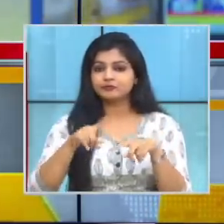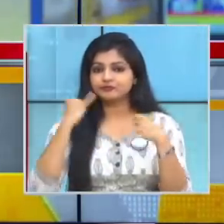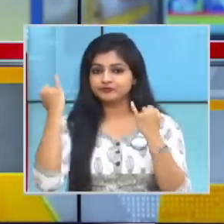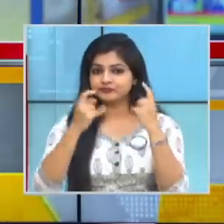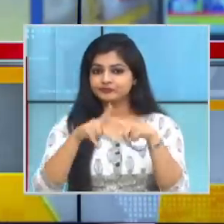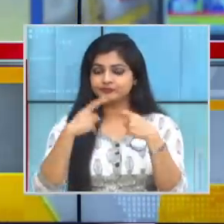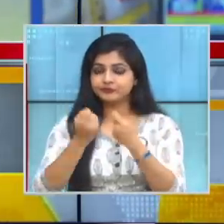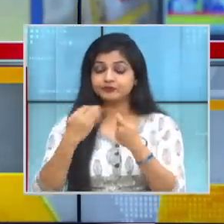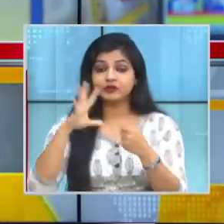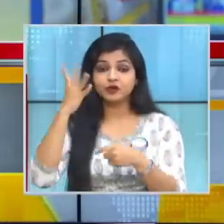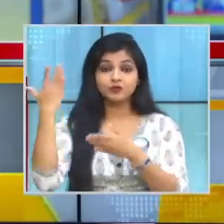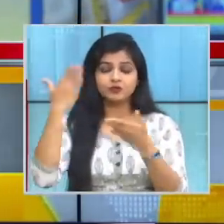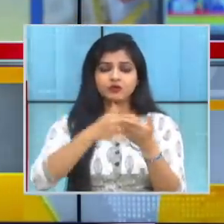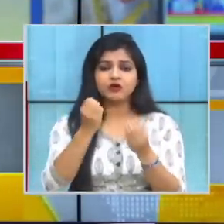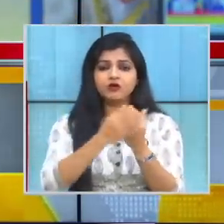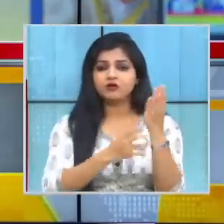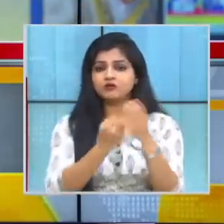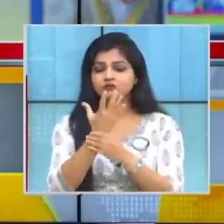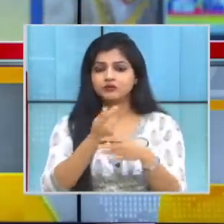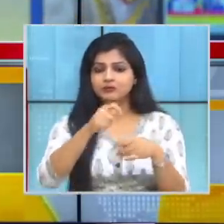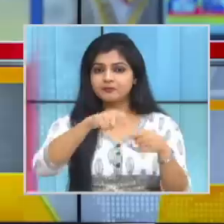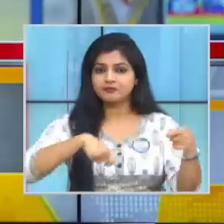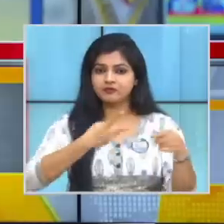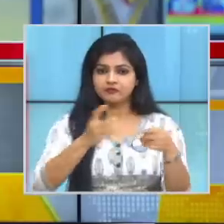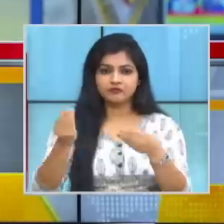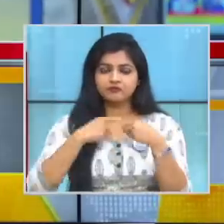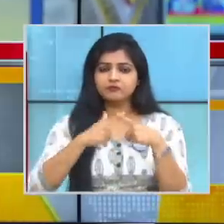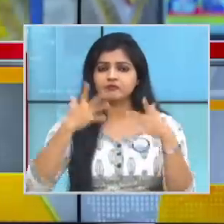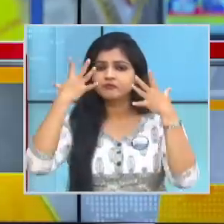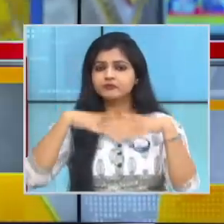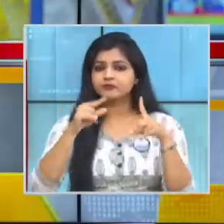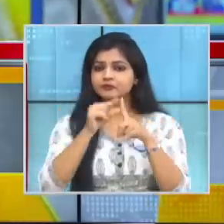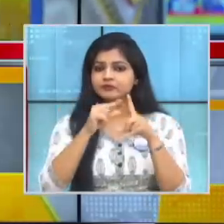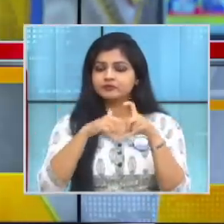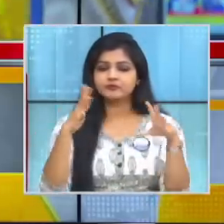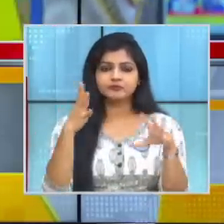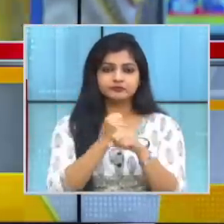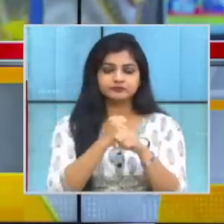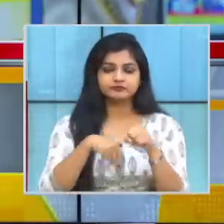ഹെലികോപ്റ്റർ സ്ഥലത്തെത്തി നൽകിയത് ഗ്ലൗസുകളും പാക്കിംഗ് ബാഗുകളും മാത്രമാണ്.